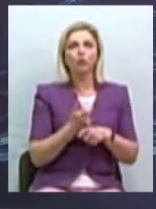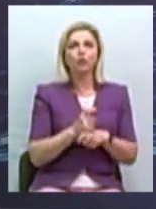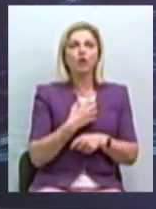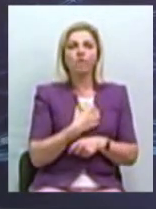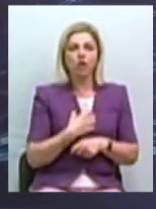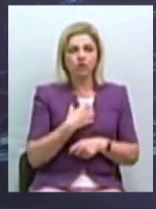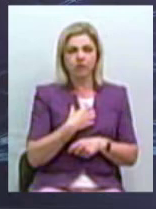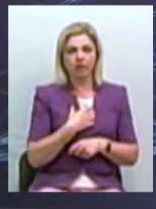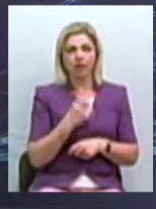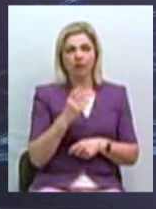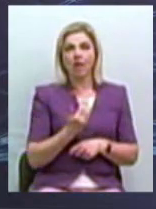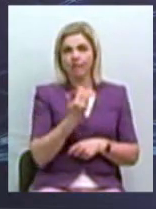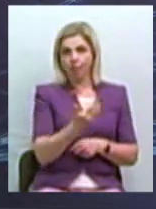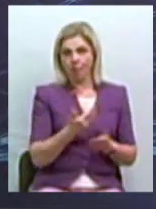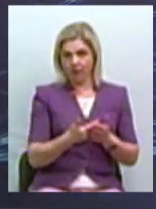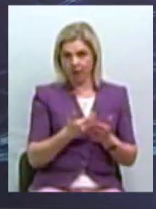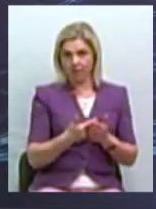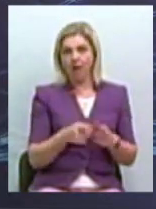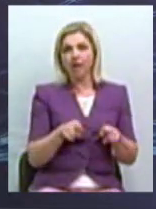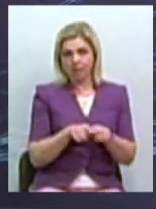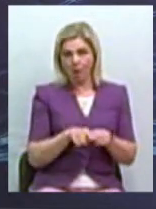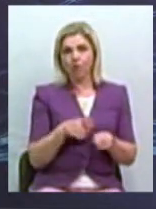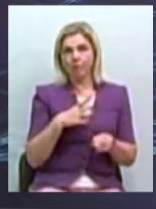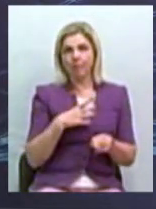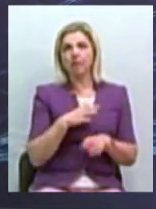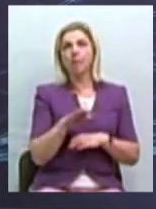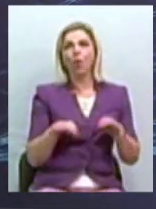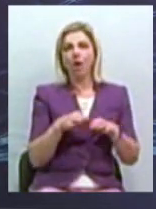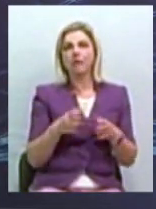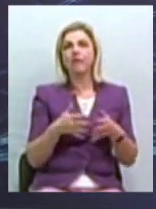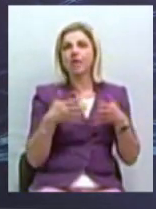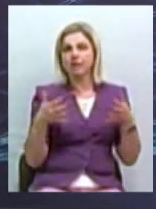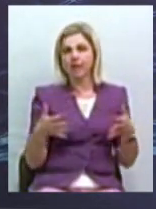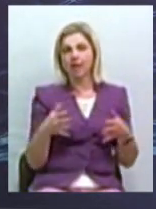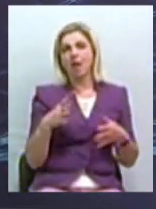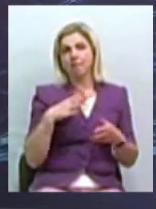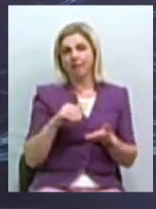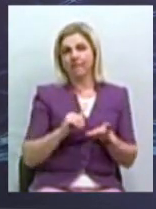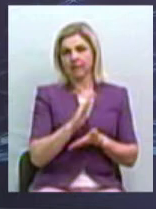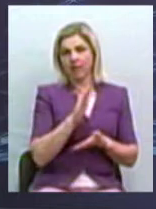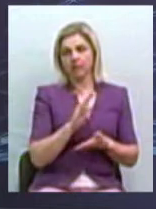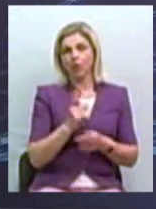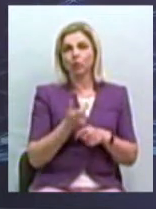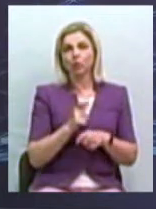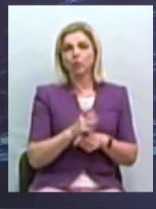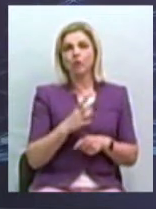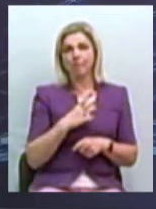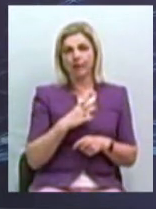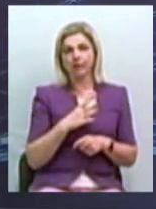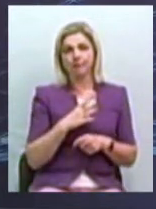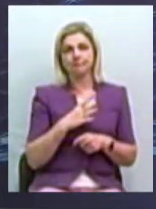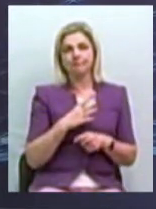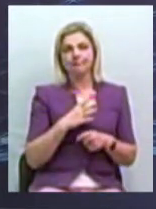І на моєму прикладі, від я також подавав проєкт великий, і він був відхилений, дуже великий та амбіційний